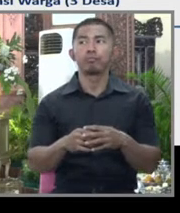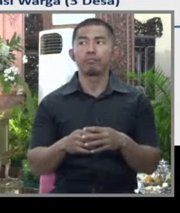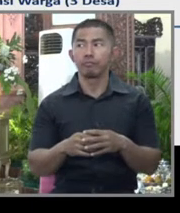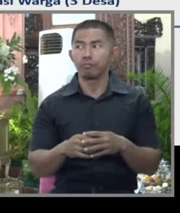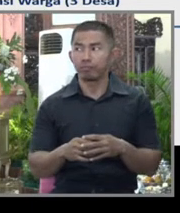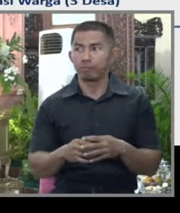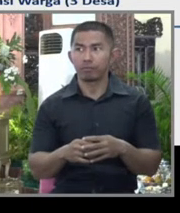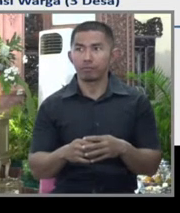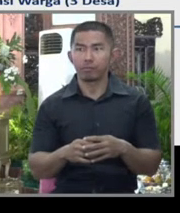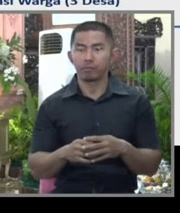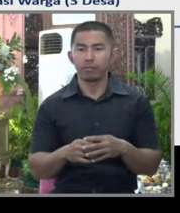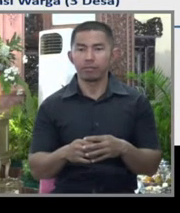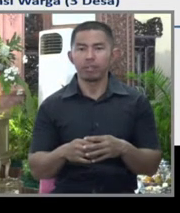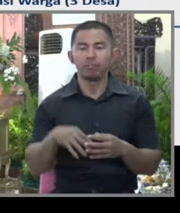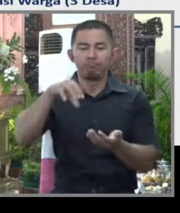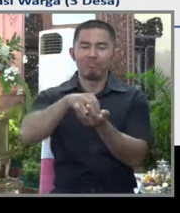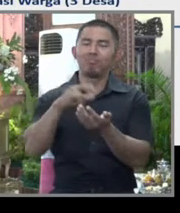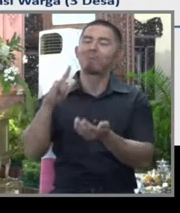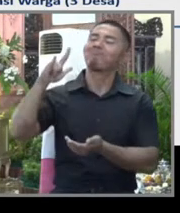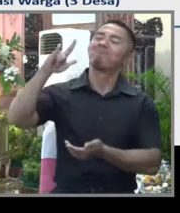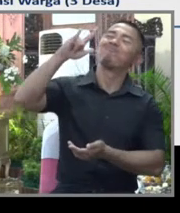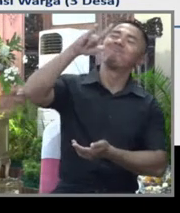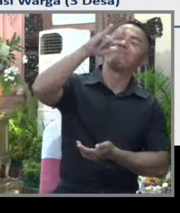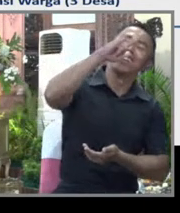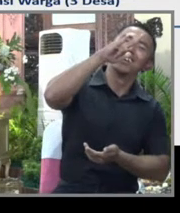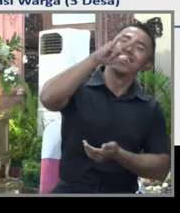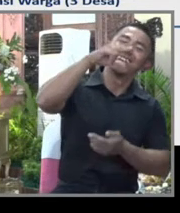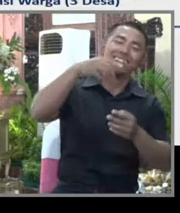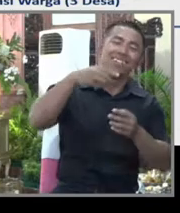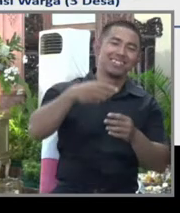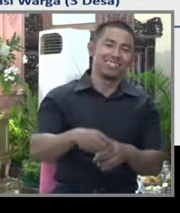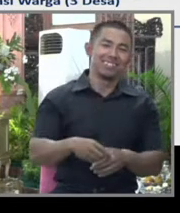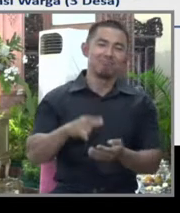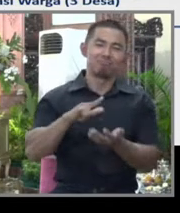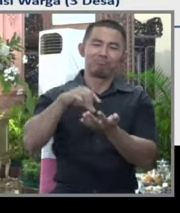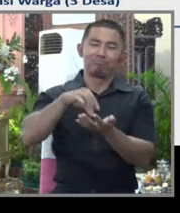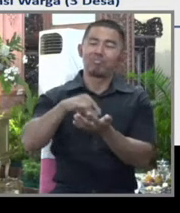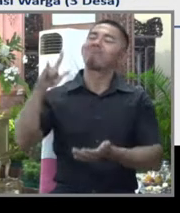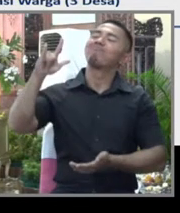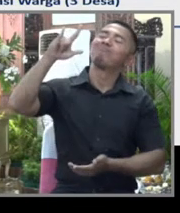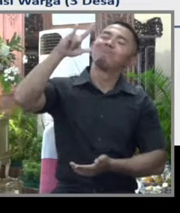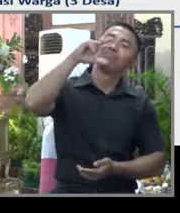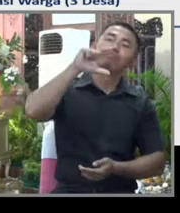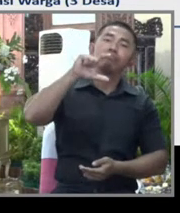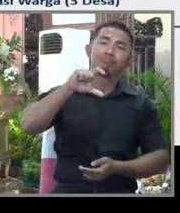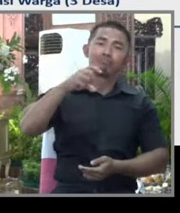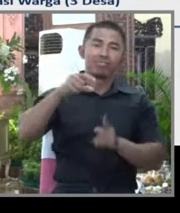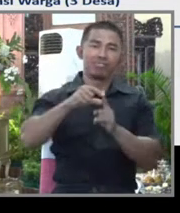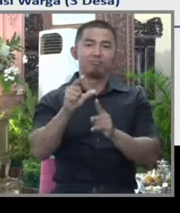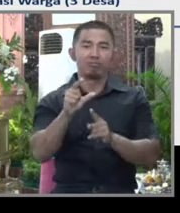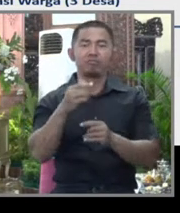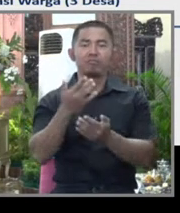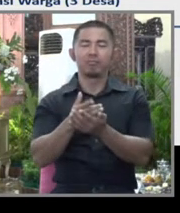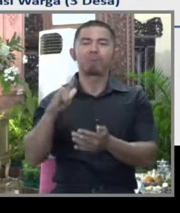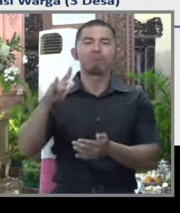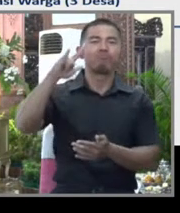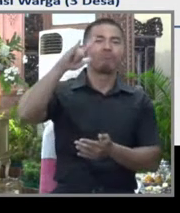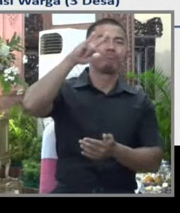reaktivasi bandara Loram, Cepu. Ya. Sampai saat ini landasan sudah clear 1.200